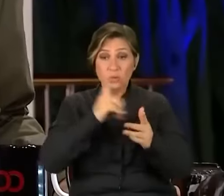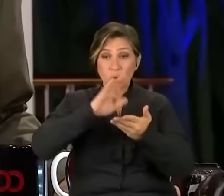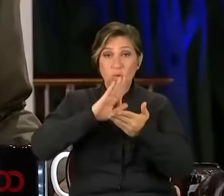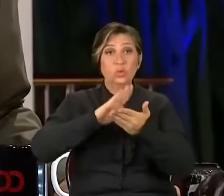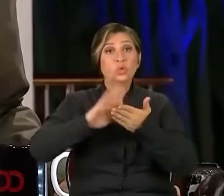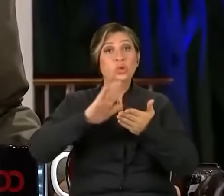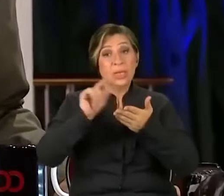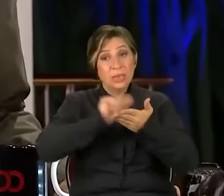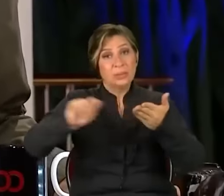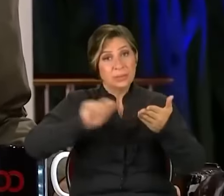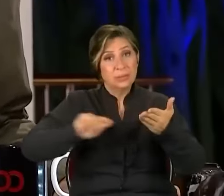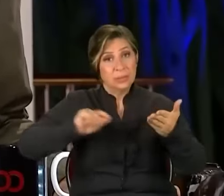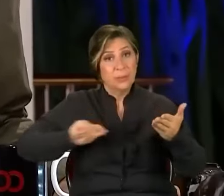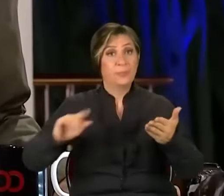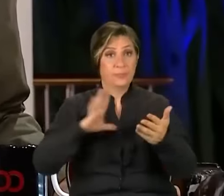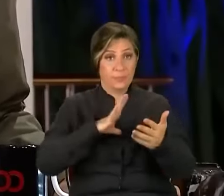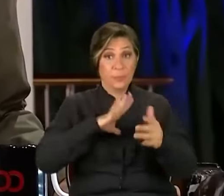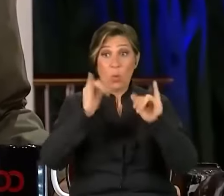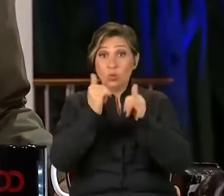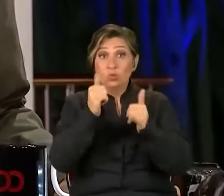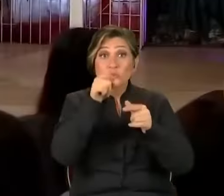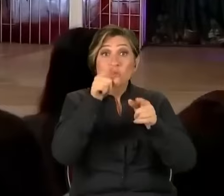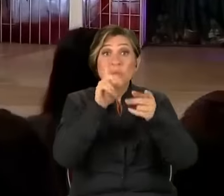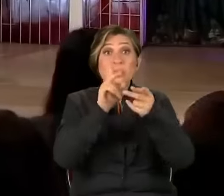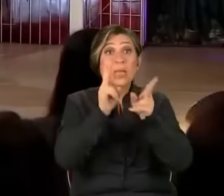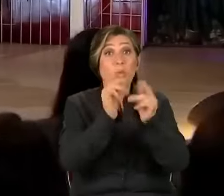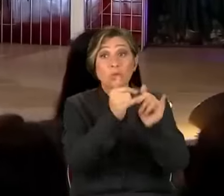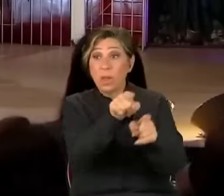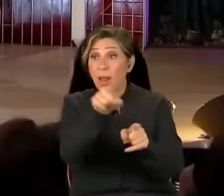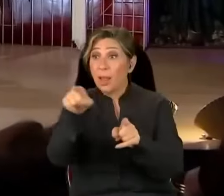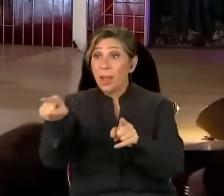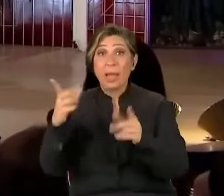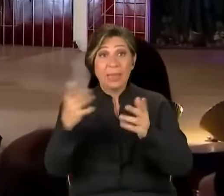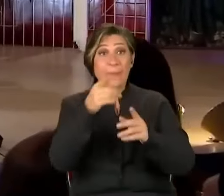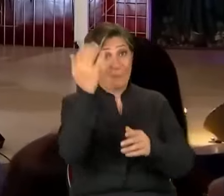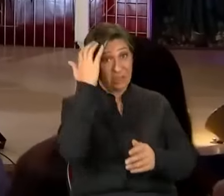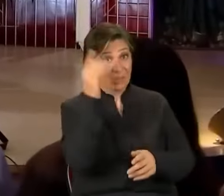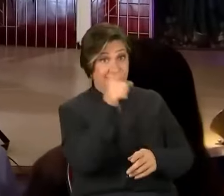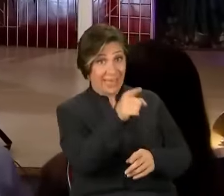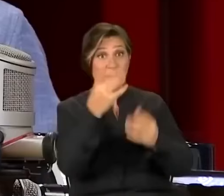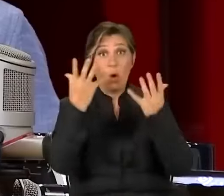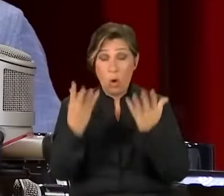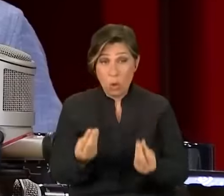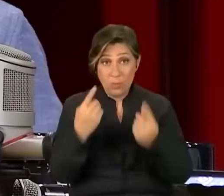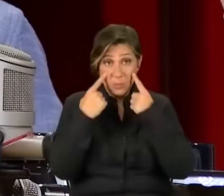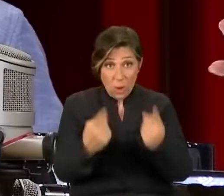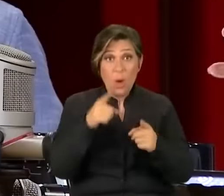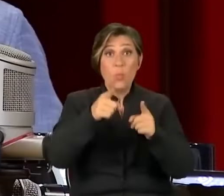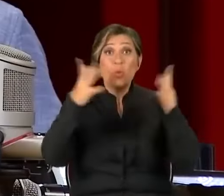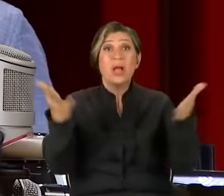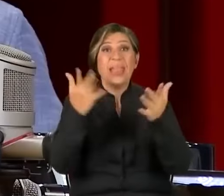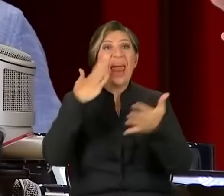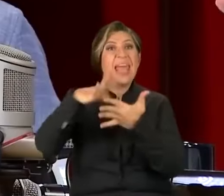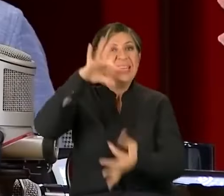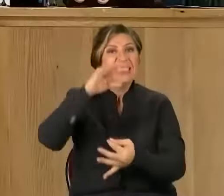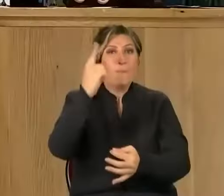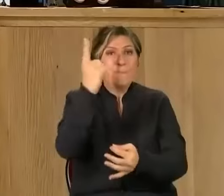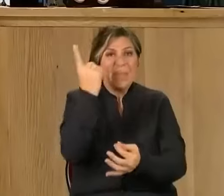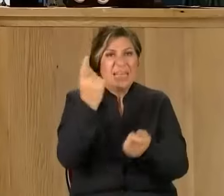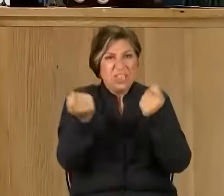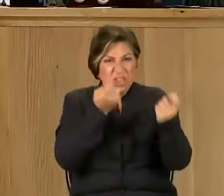düzenli olarak bu işi yazan insan ve oyuncularına kadar ve başta tabii ki sen olmak üzere. Bu kadar insan bir